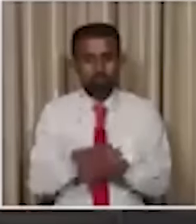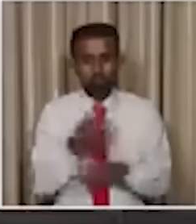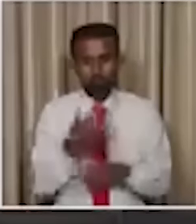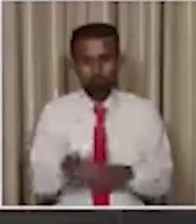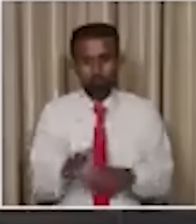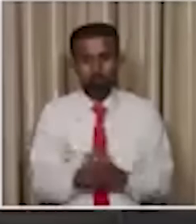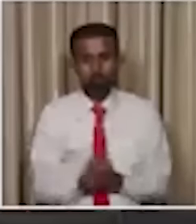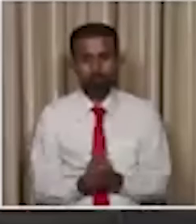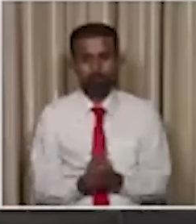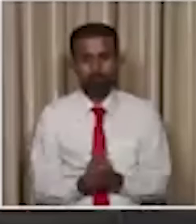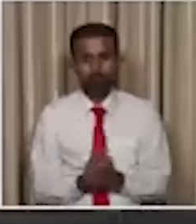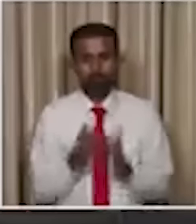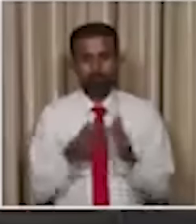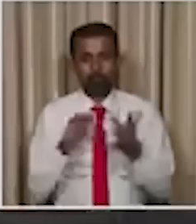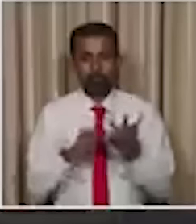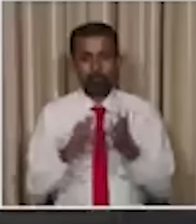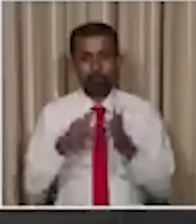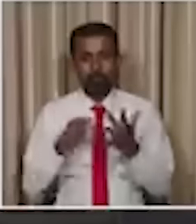අතර